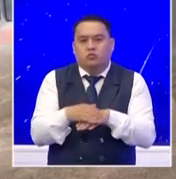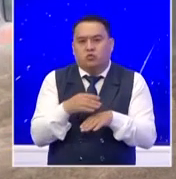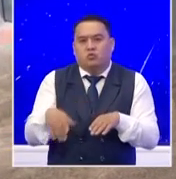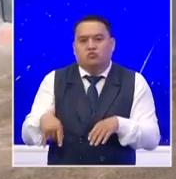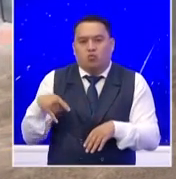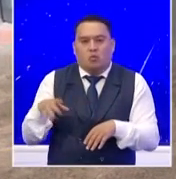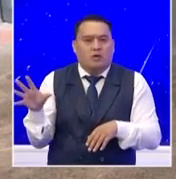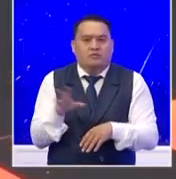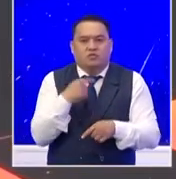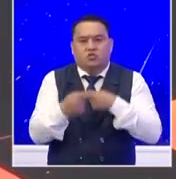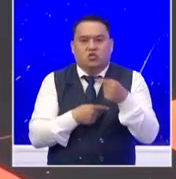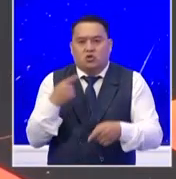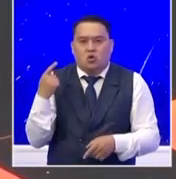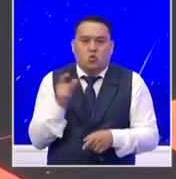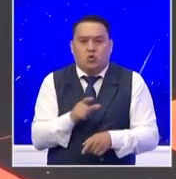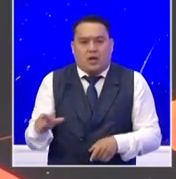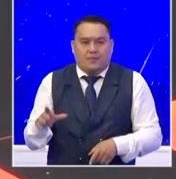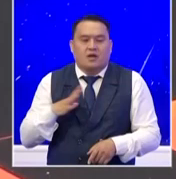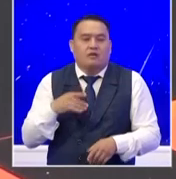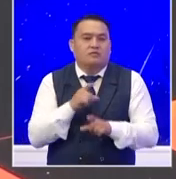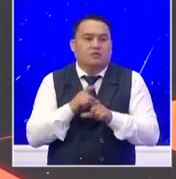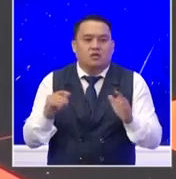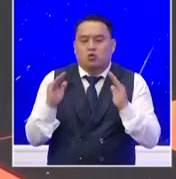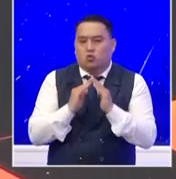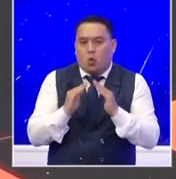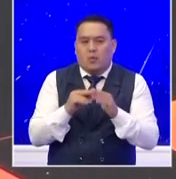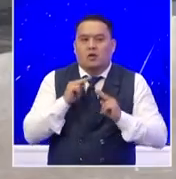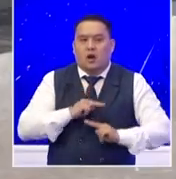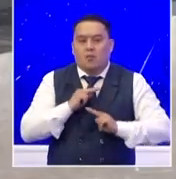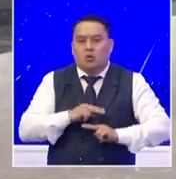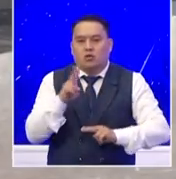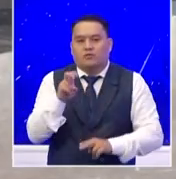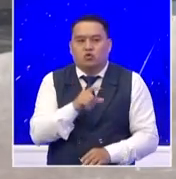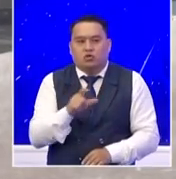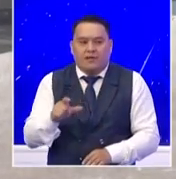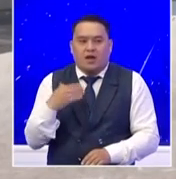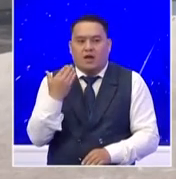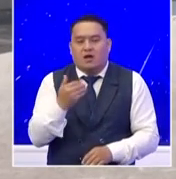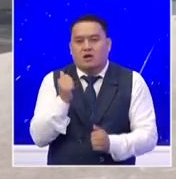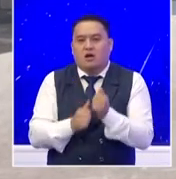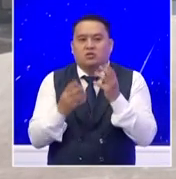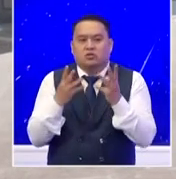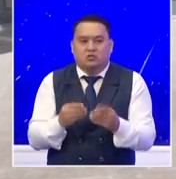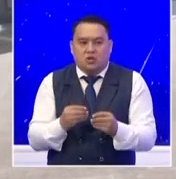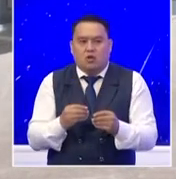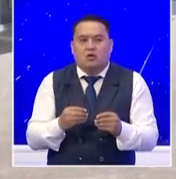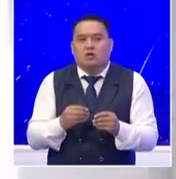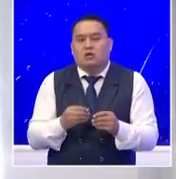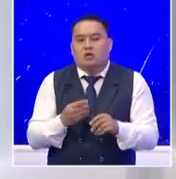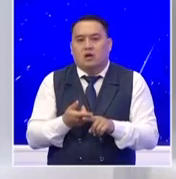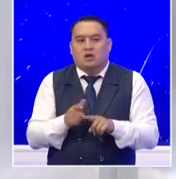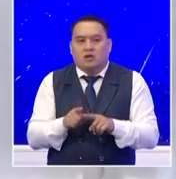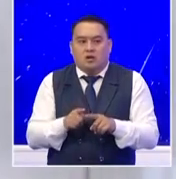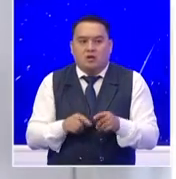всех проходящих через него людей. Отметим, в здании дома журналистов трудятся более 200 человек. Ежедневно они находятся в буквальном смысле